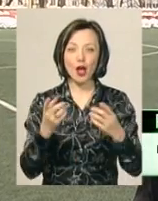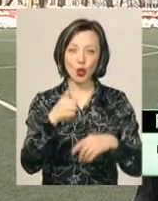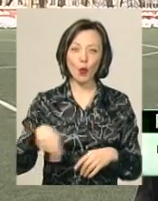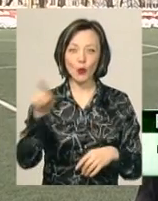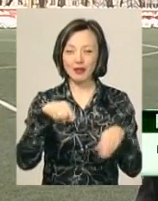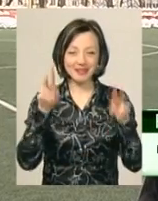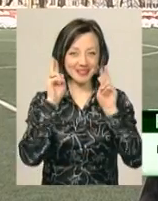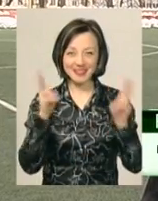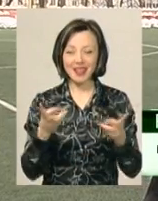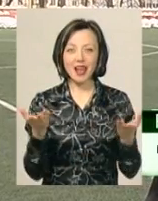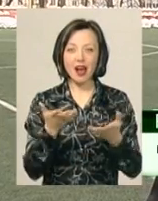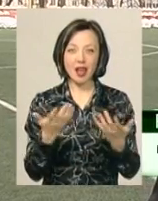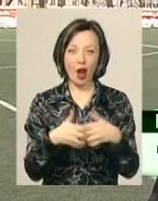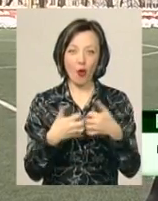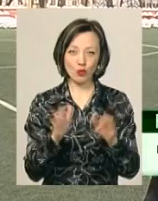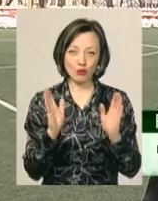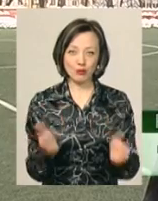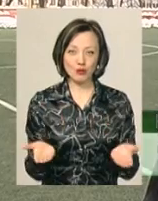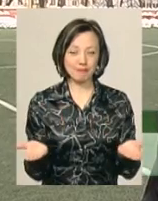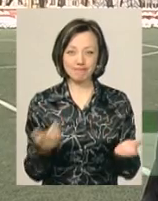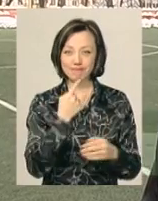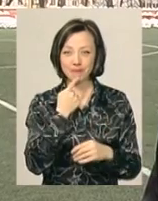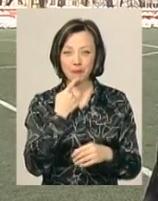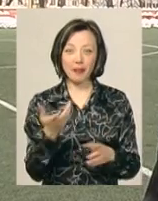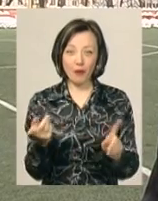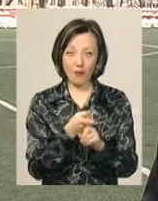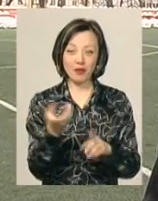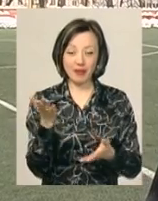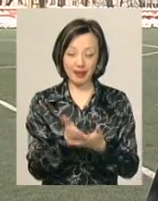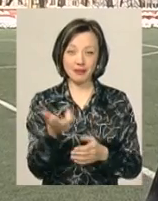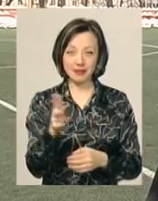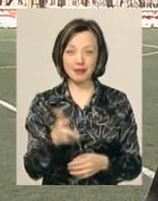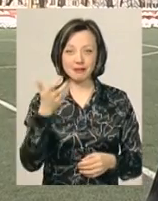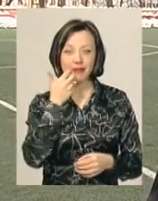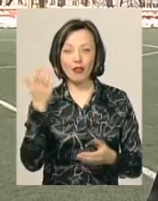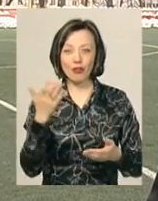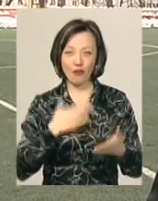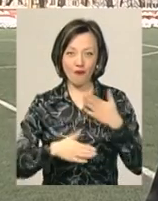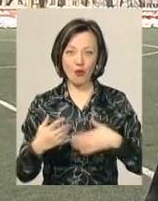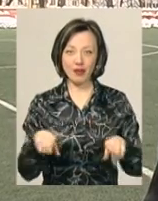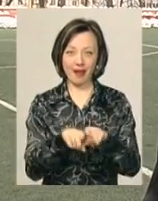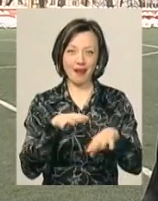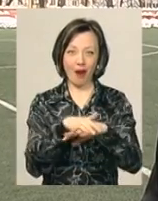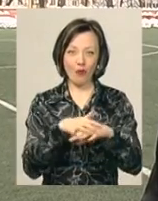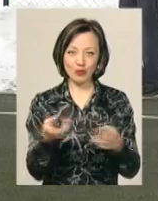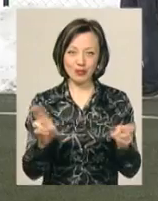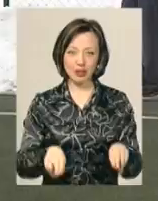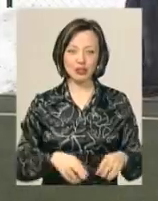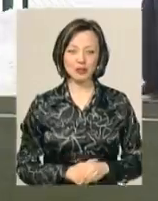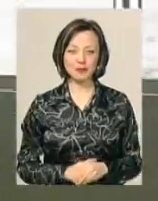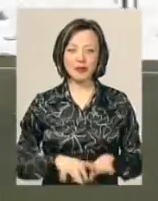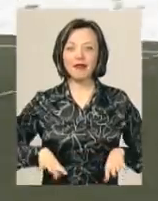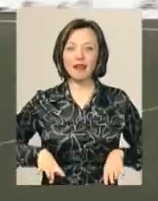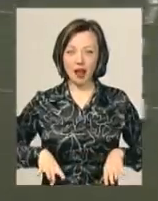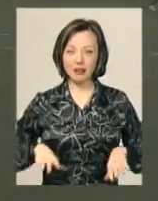не знали, який рахунок буде. Тут забили, і тому доволі, що такий рахунок залишився.